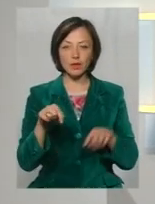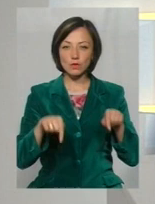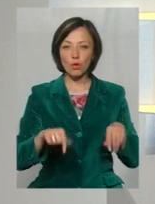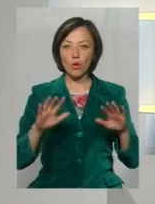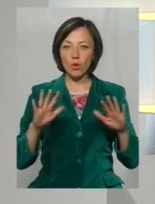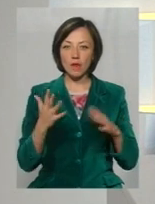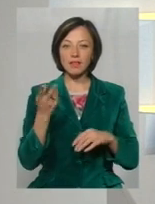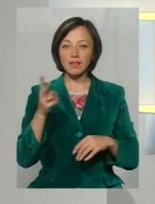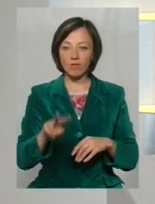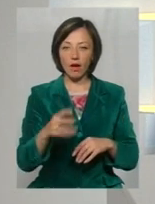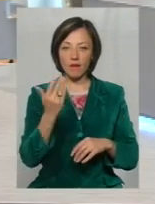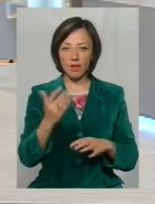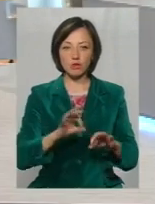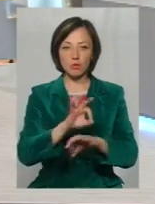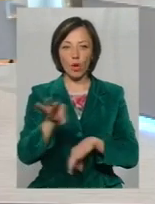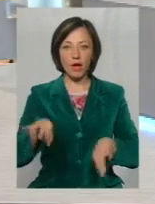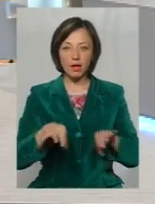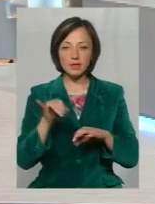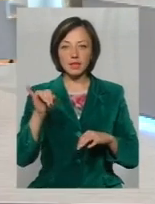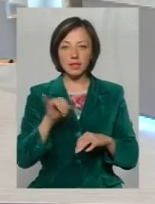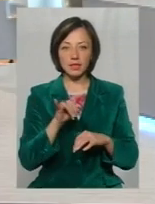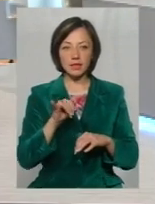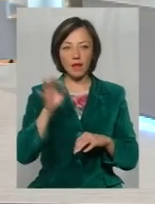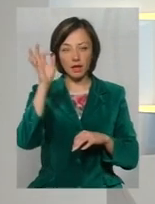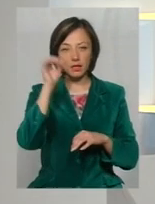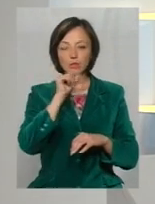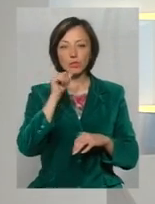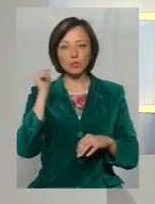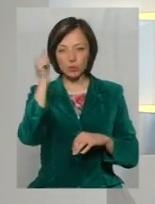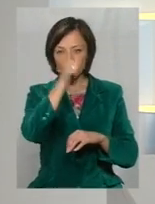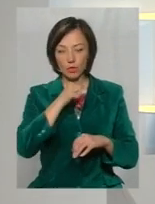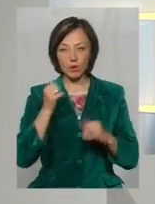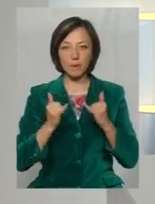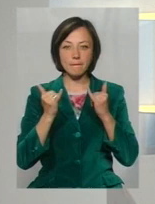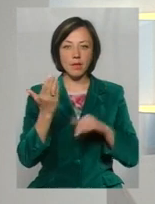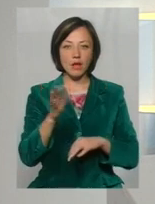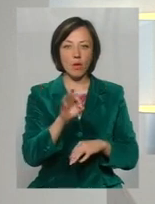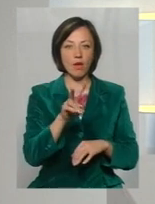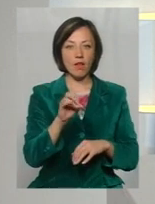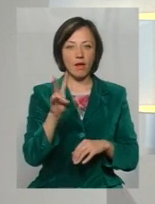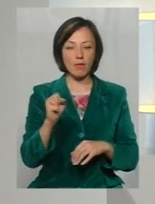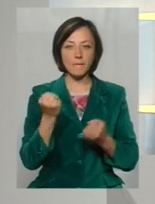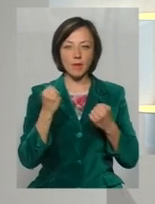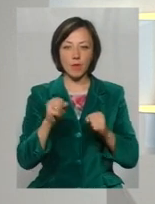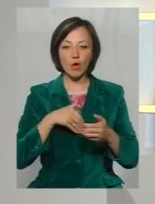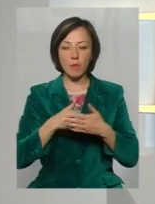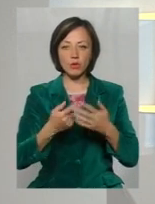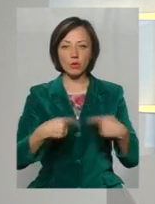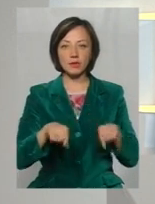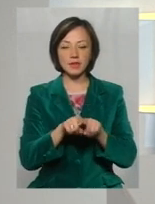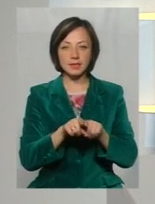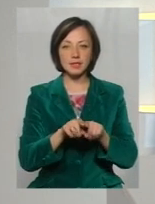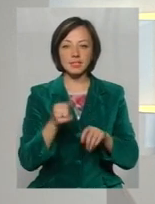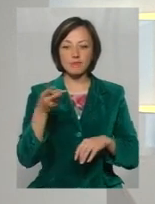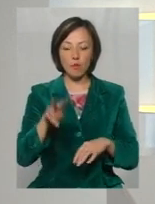разу два ваші проекти, і нагадаю глядачам, що і торік пані Олена перемогла, ну і громадська організація перемогла